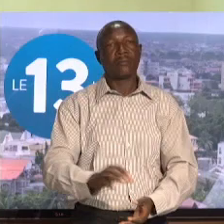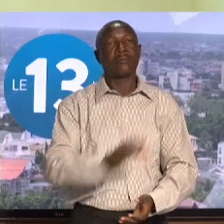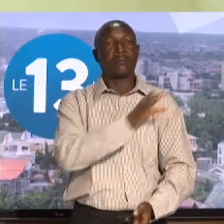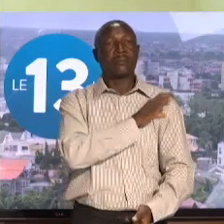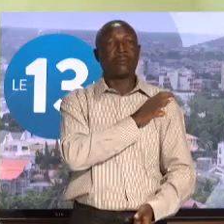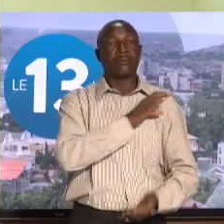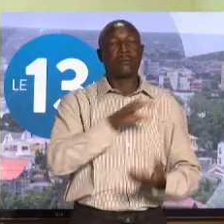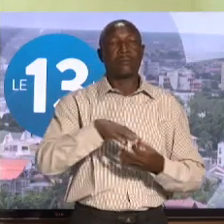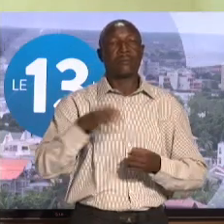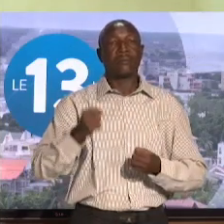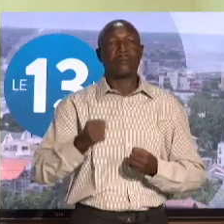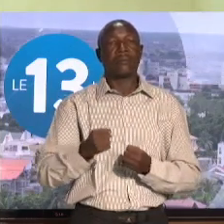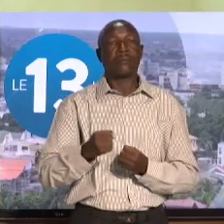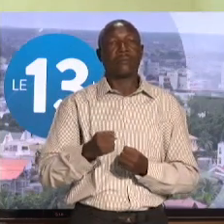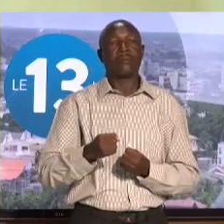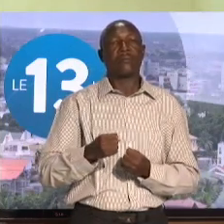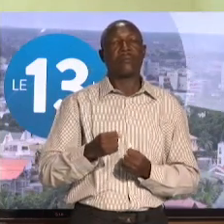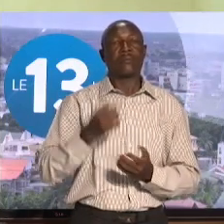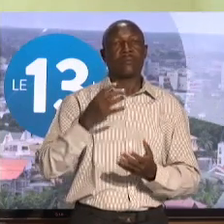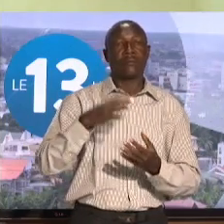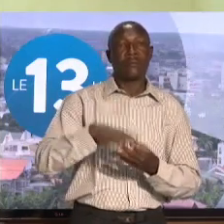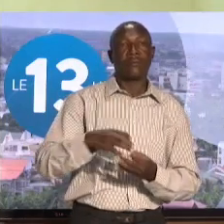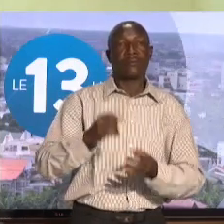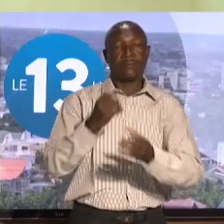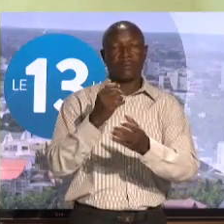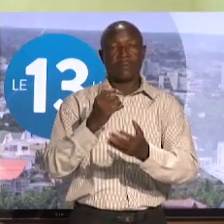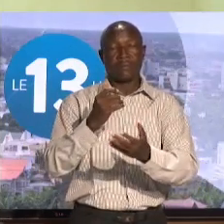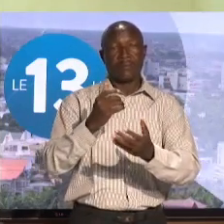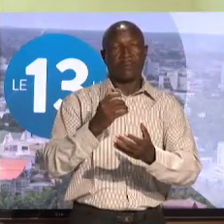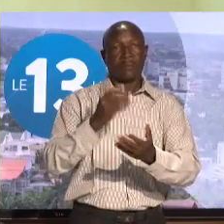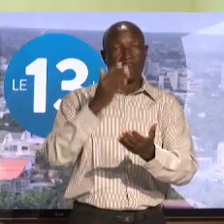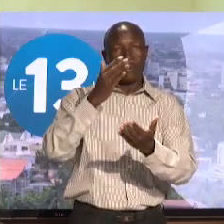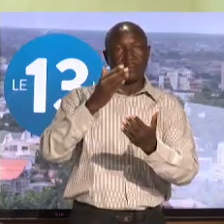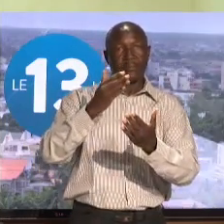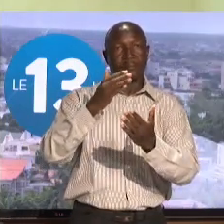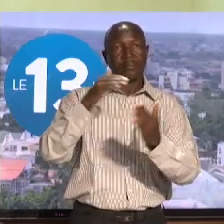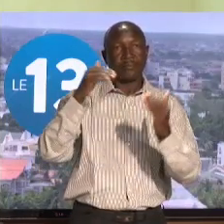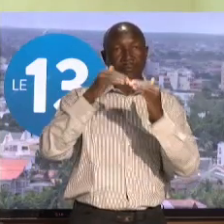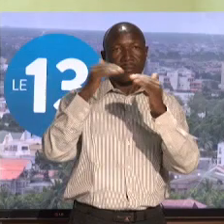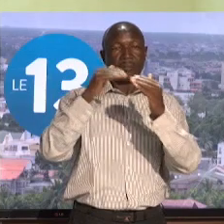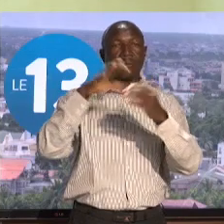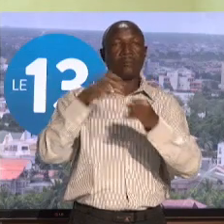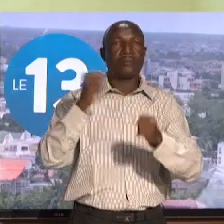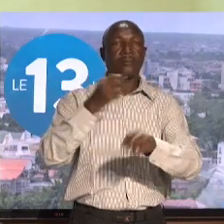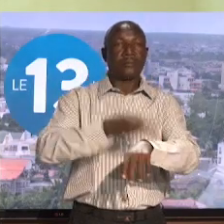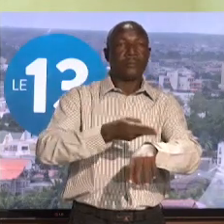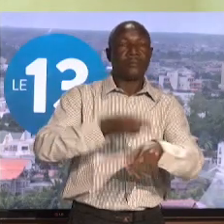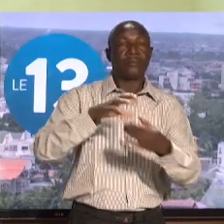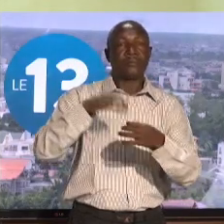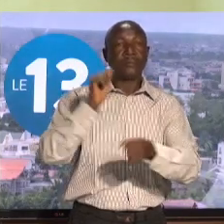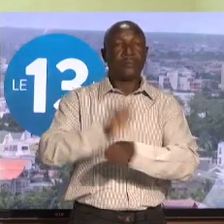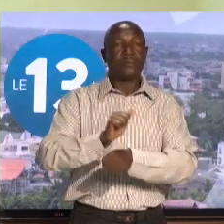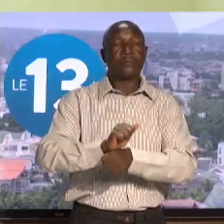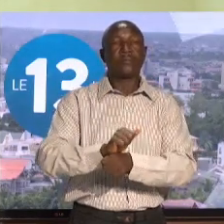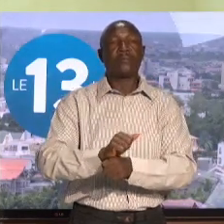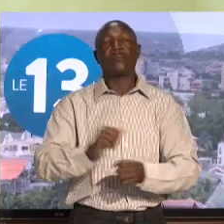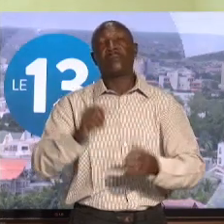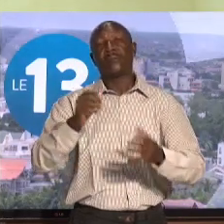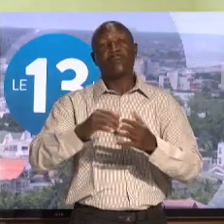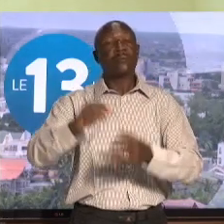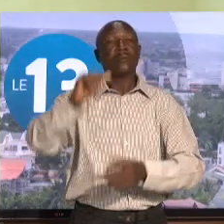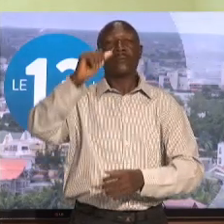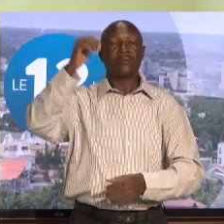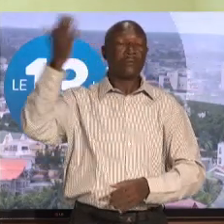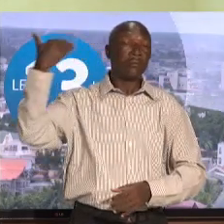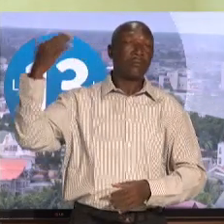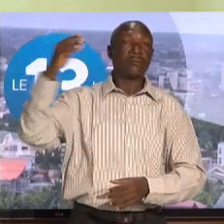initialement, il n'y avait pas de limitation d'heures de travail. Par la suite, les travailleurs se sont battus pour qu'on passe à 16 heures, 12 heures. Et